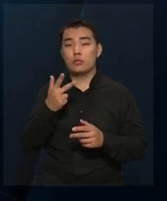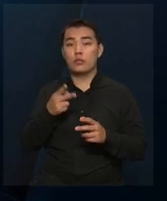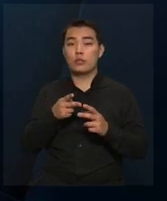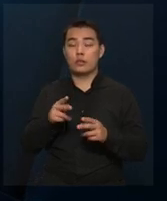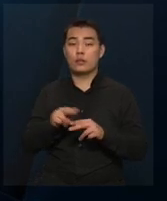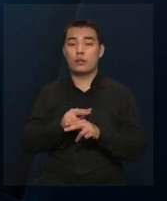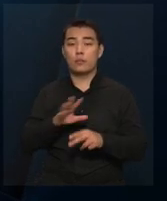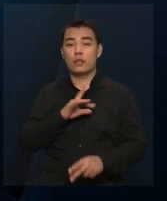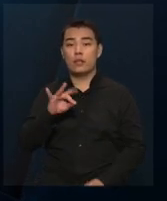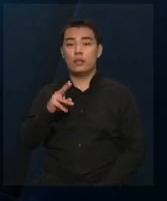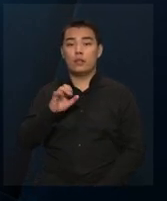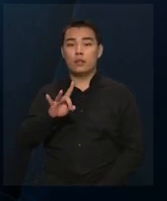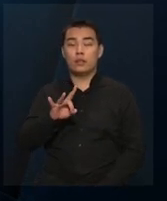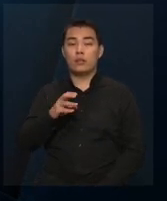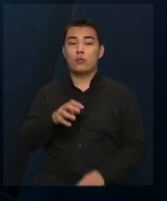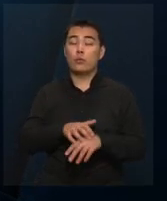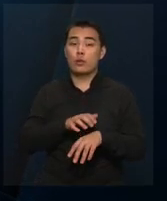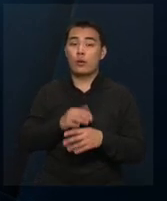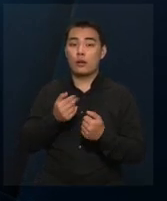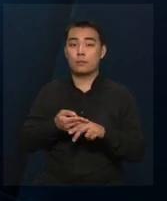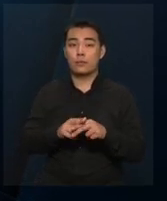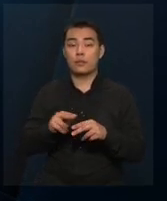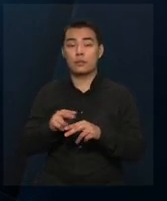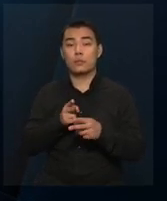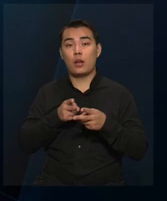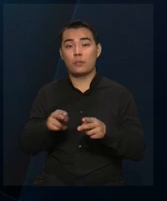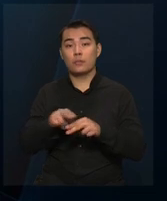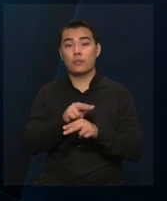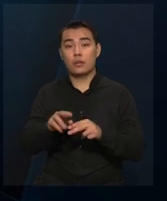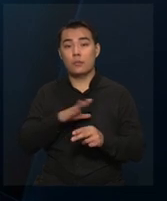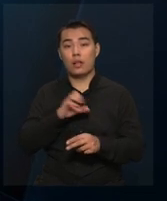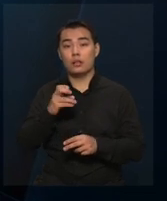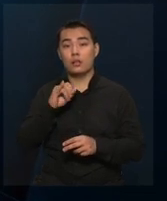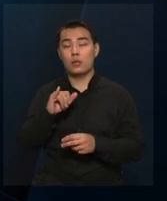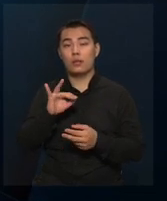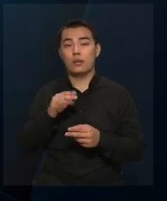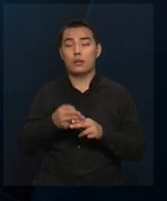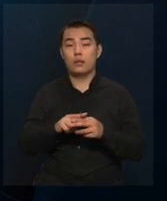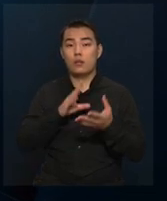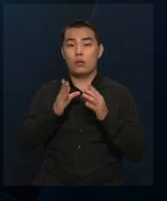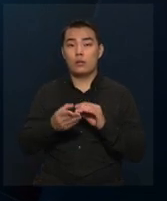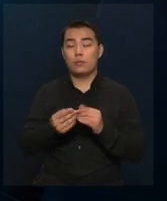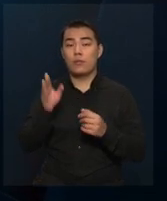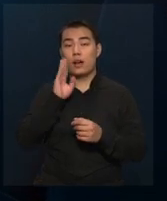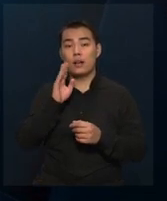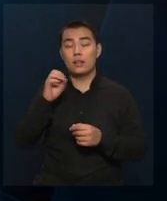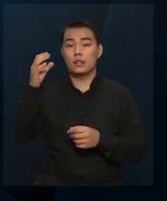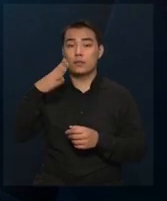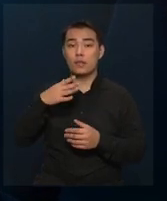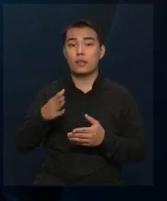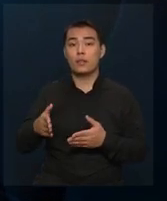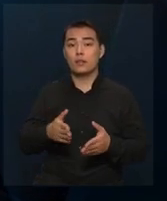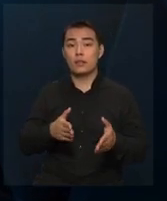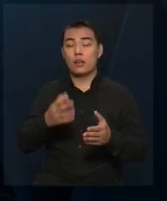резервінен риддер Көкшетау қалаларындағы қазандықтар күрделі жөндеуден өтті. Ақтау мен оның маңайындағы ауылдарға су, жарық, жылу беріп